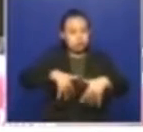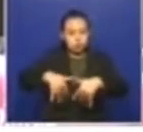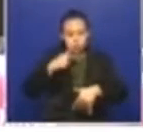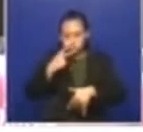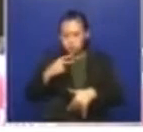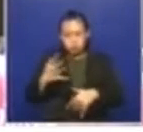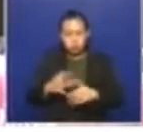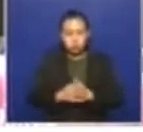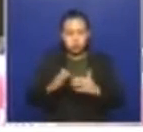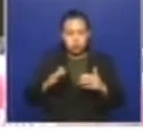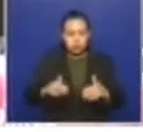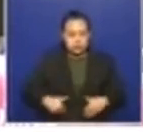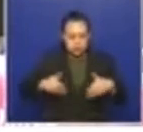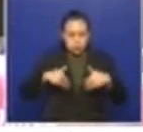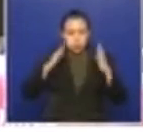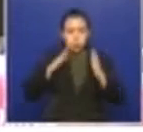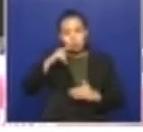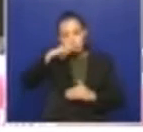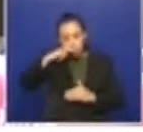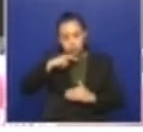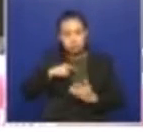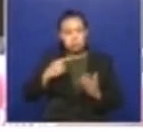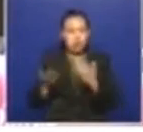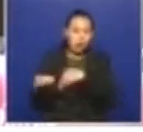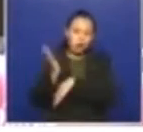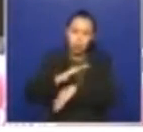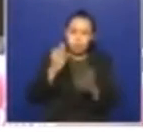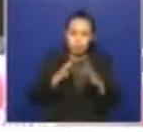เป็นอยู่ของคนไทยวันนี้จริงๆสิ่งซึ่ง